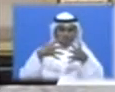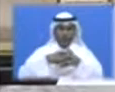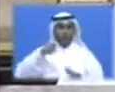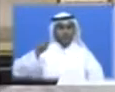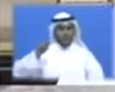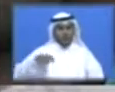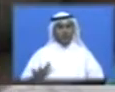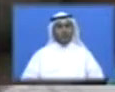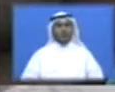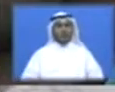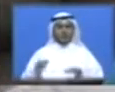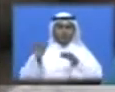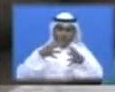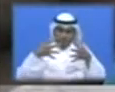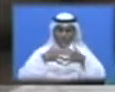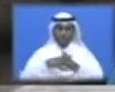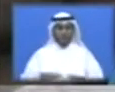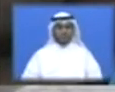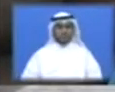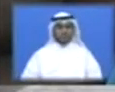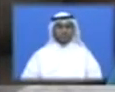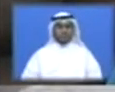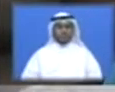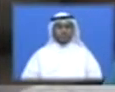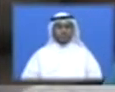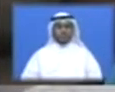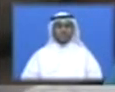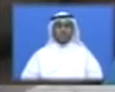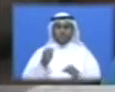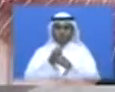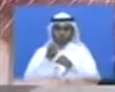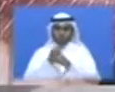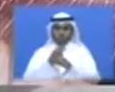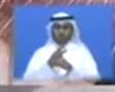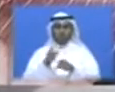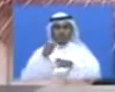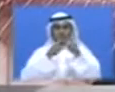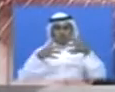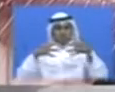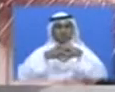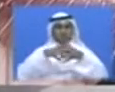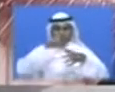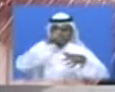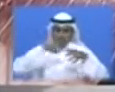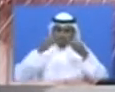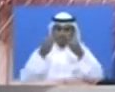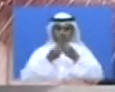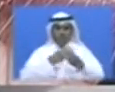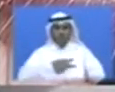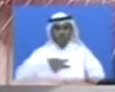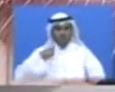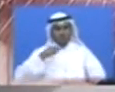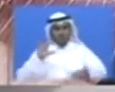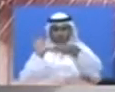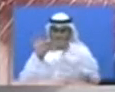محكمة رعاية الأحداث. كما تعمل أيضا إدارة رعاية الأحداث على تحقيق الشراكة الاجتماعية مع وزارات